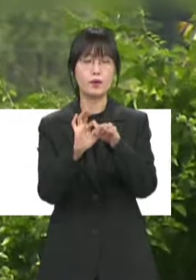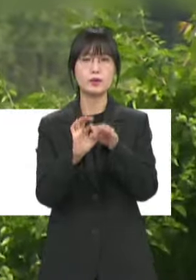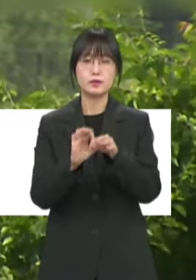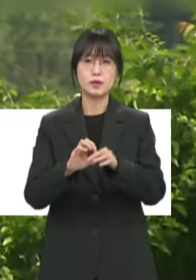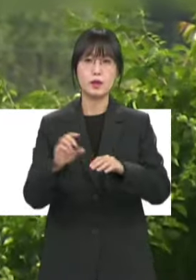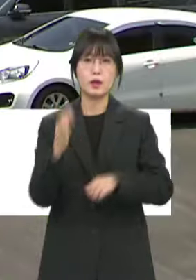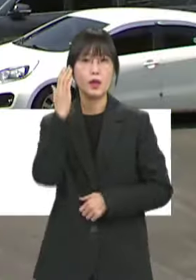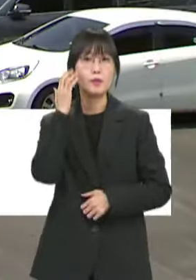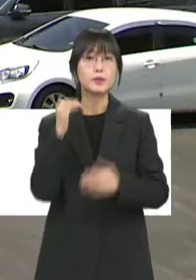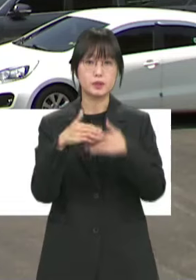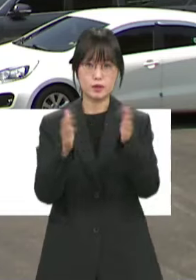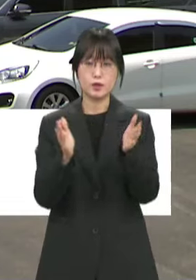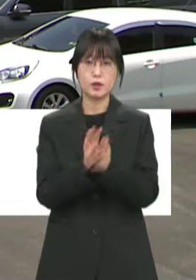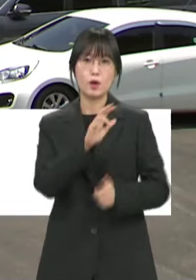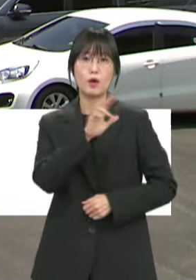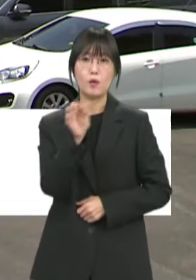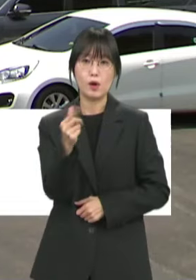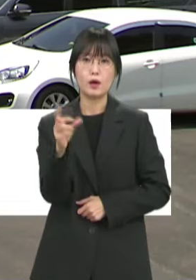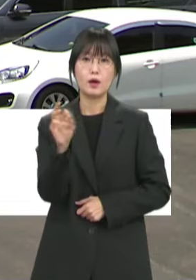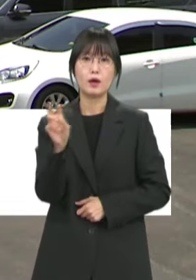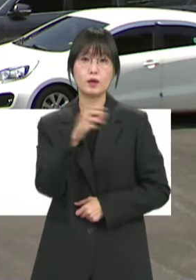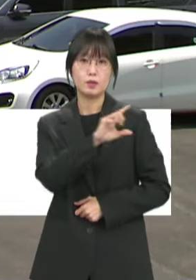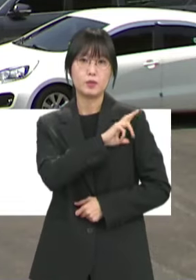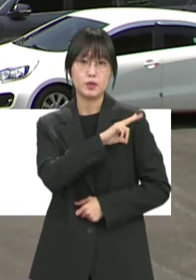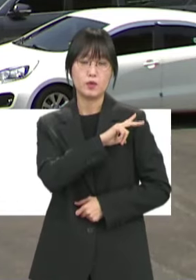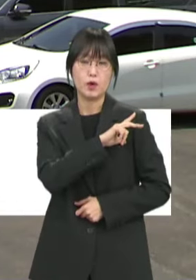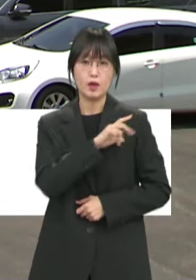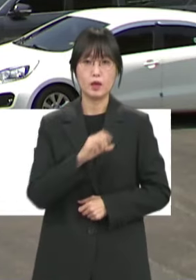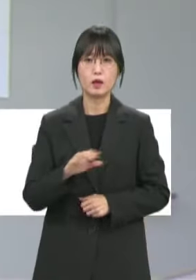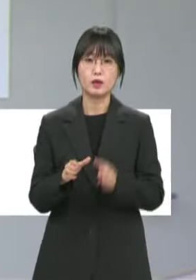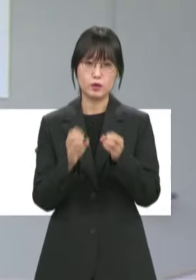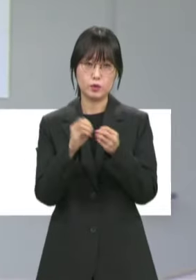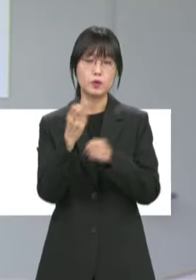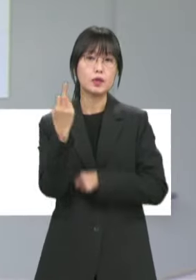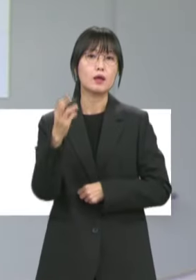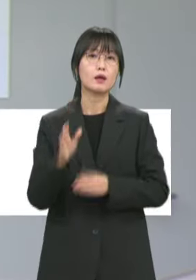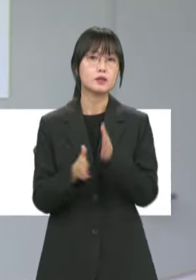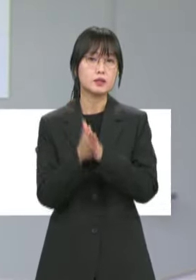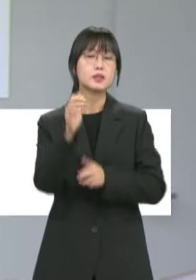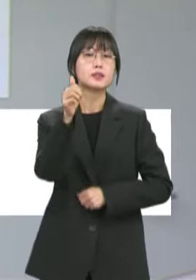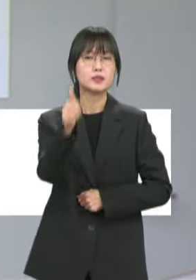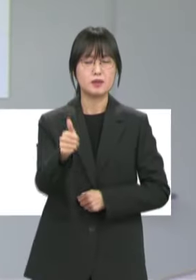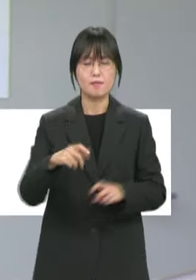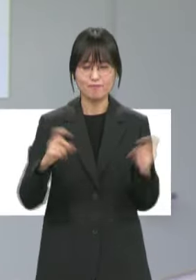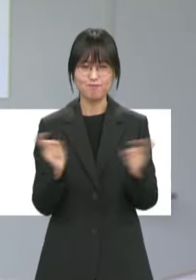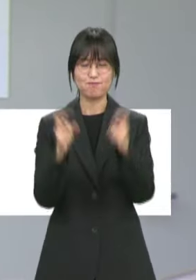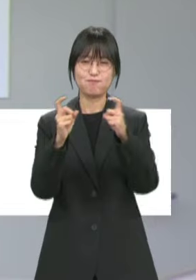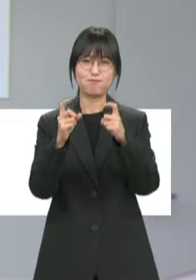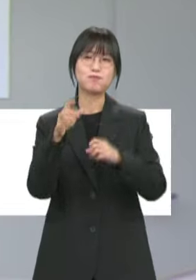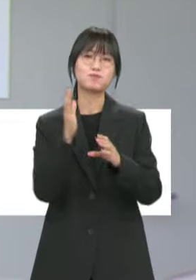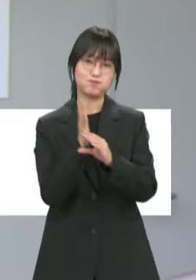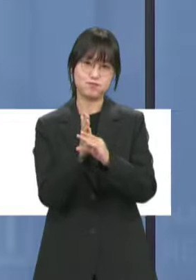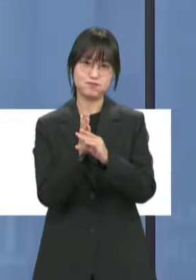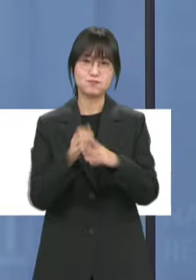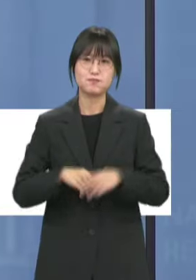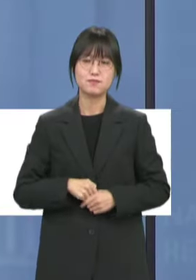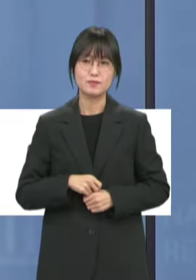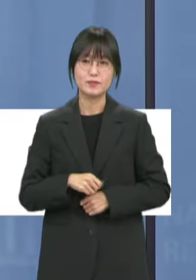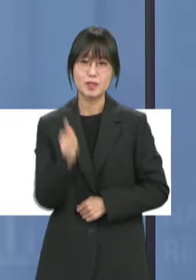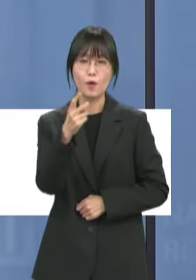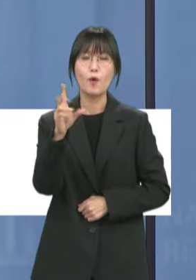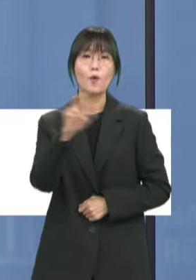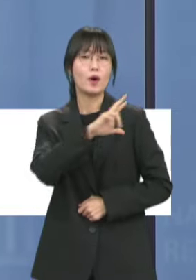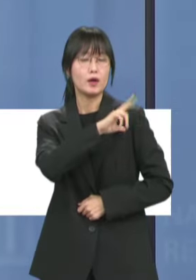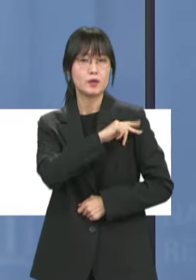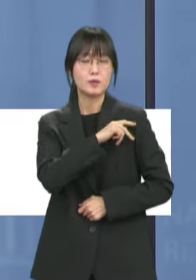민주당 황명선 의원과 국민임 소속 백성현 논산 시장의 공방이 가열되고 있습니다 황의원 지난 14일